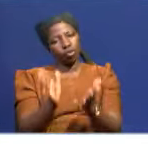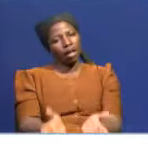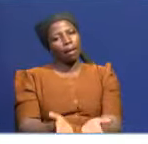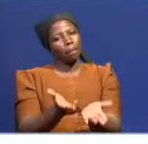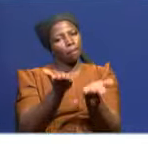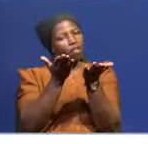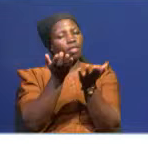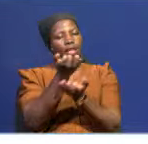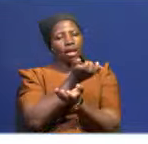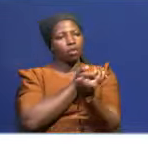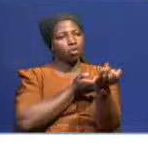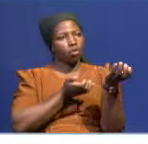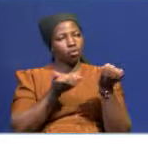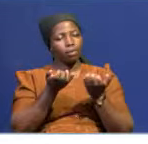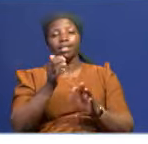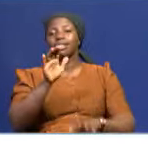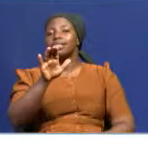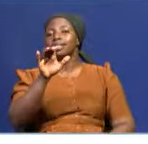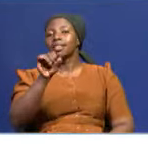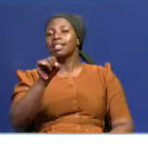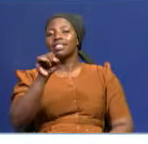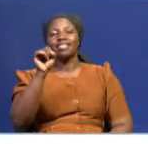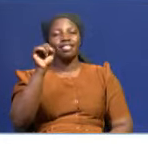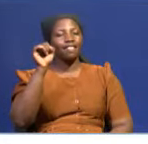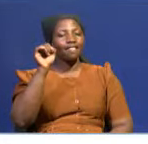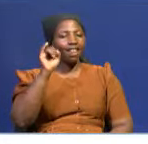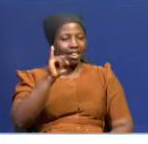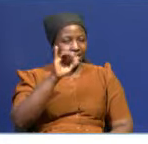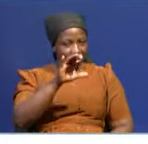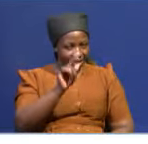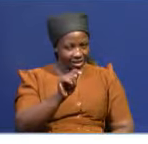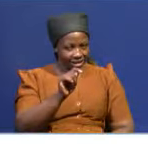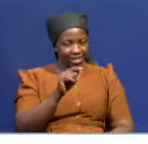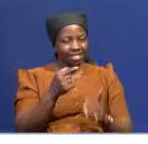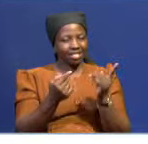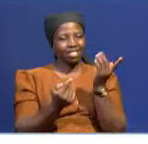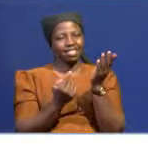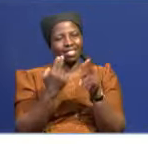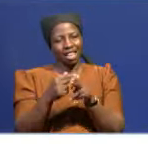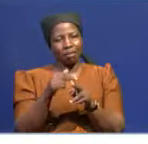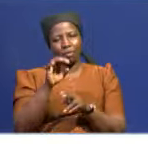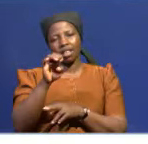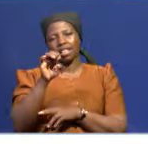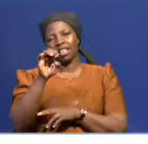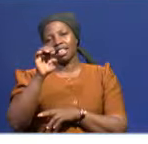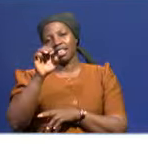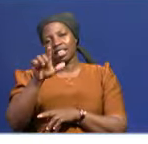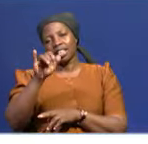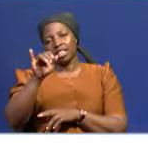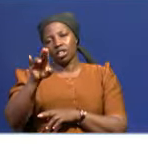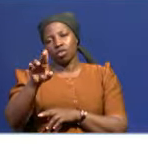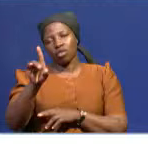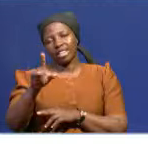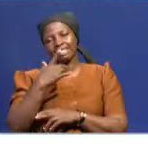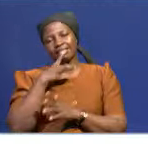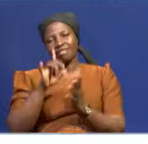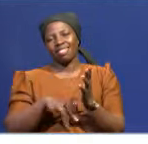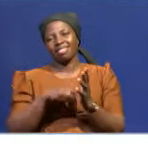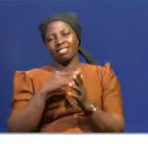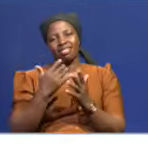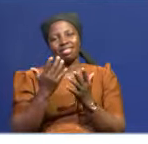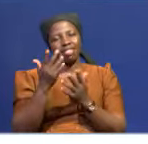hili. Waziri wa Habari, Mawasiliano na Uchumi Dijitali Eliud Walo amesema wataalam wanaweza kusaidia kutambua fursa